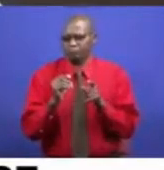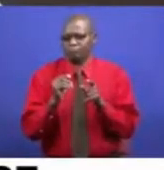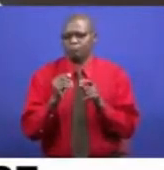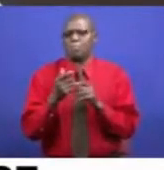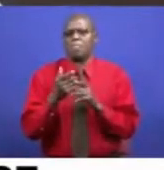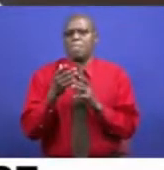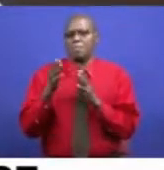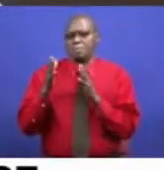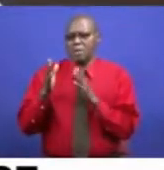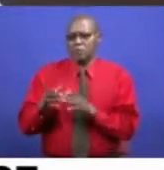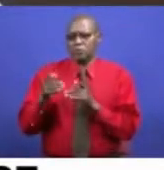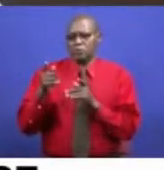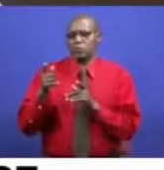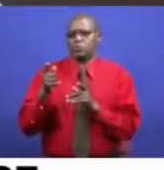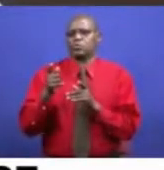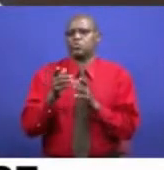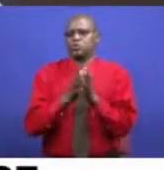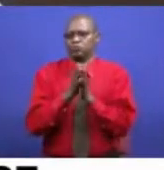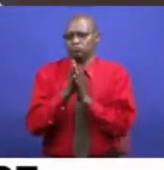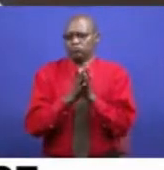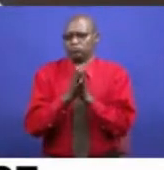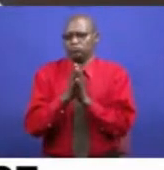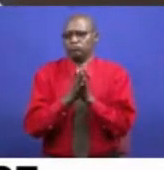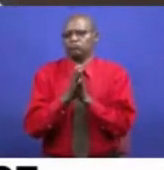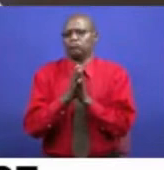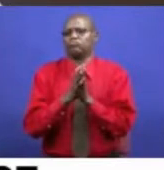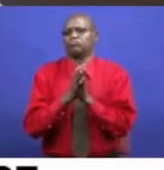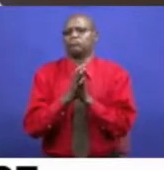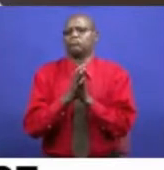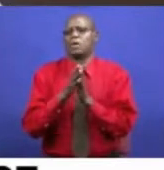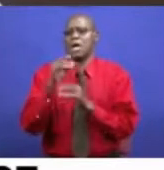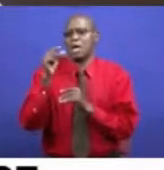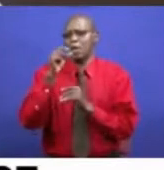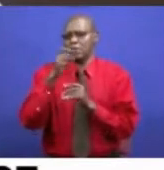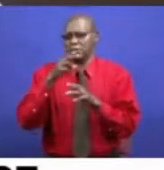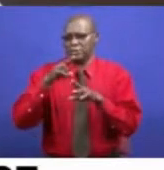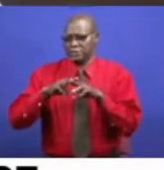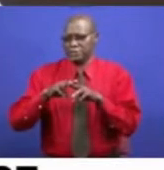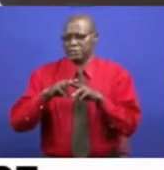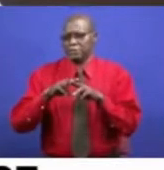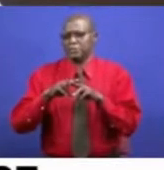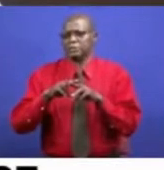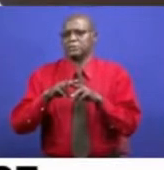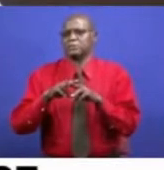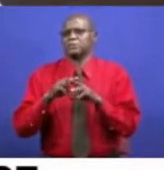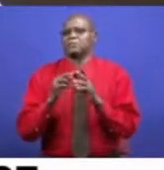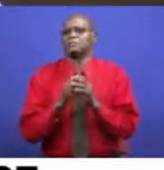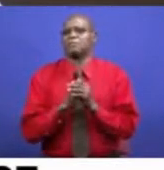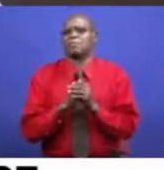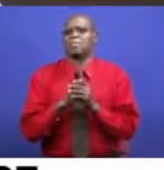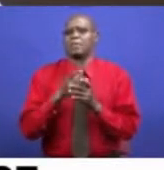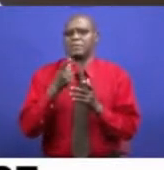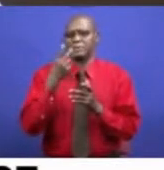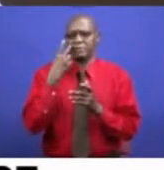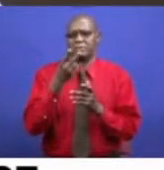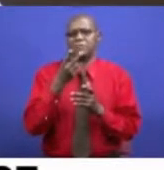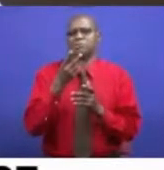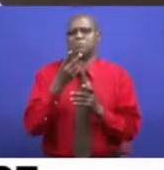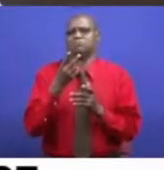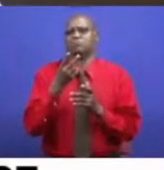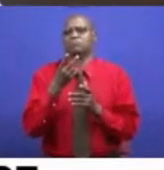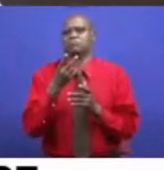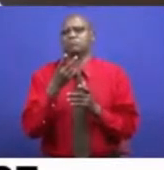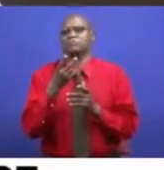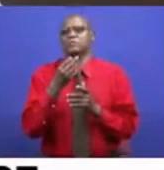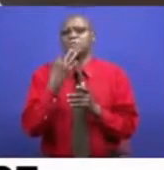Mombasa gubernatorial seat on Vibrant Democratic Party ticket, was addressing more than 300 homeless drug addicts